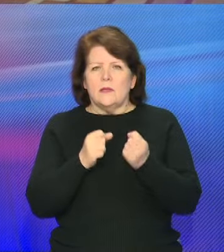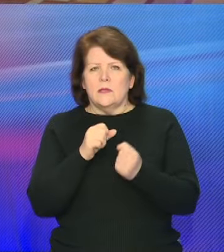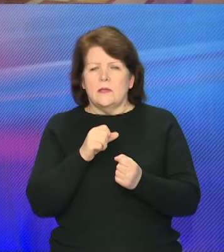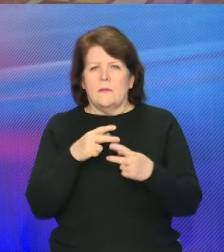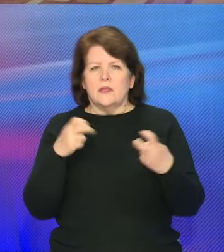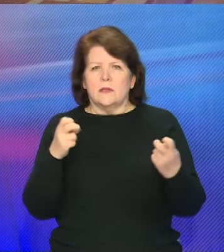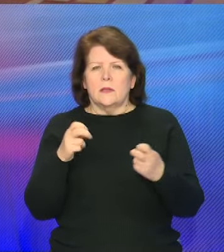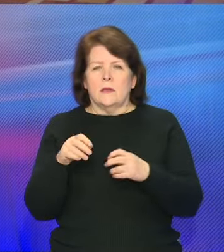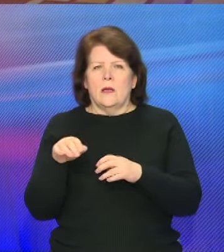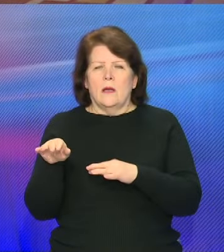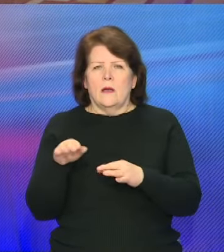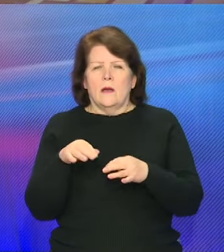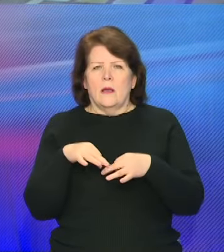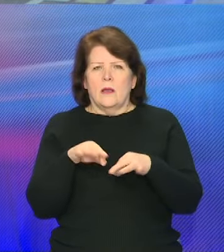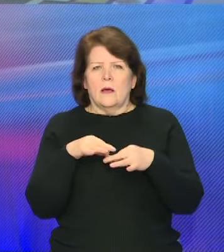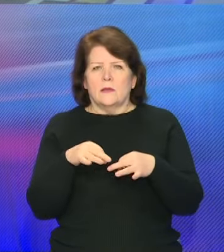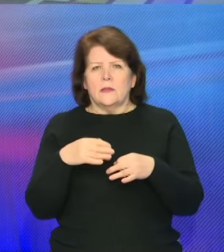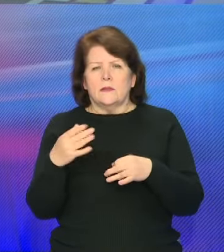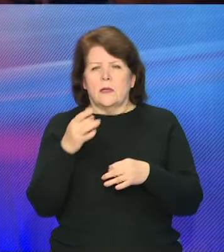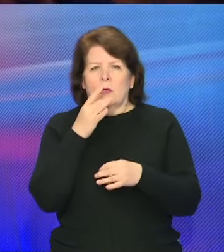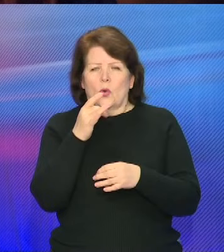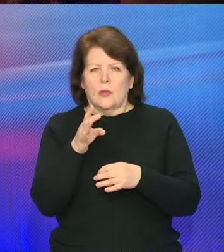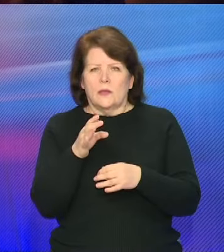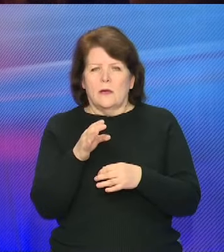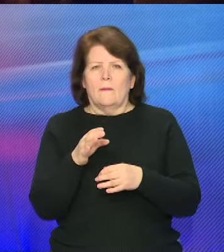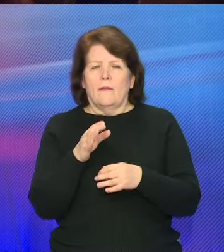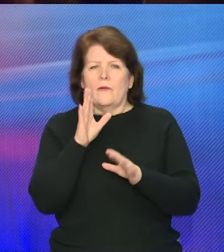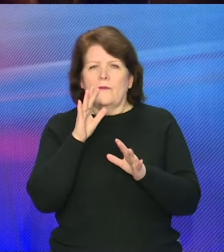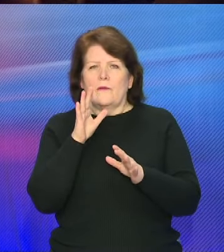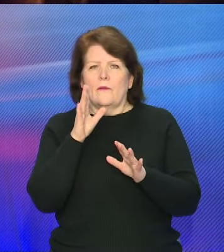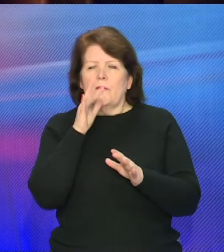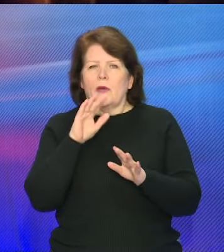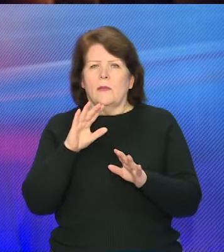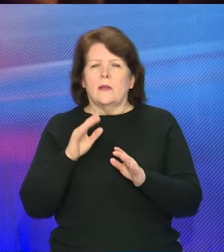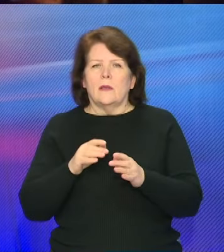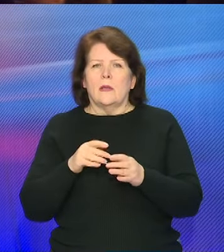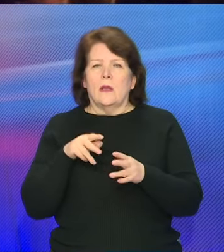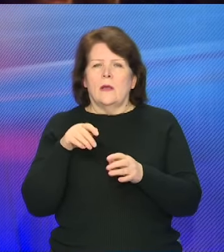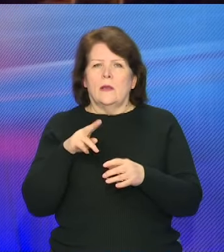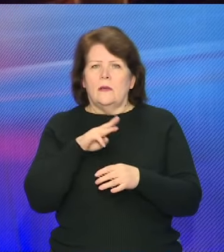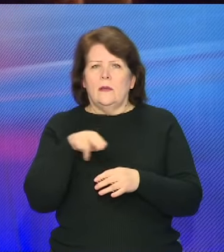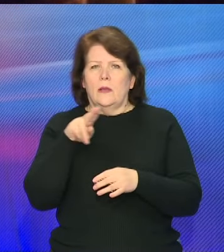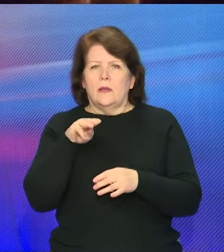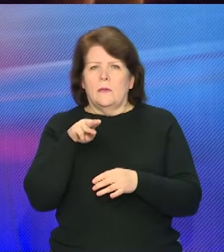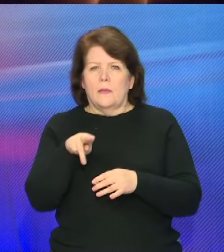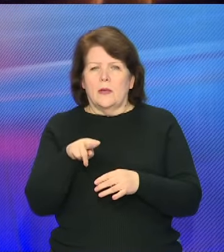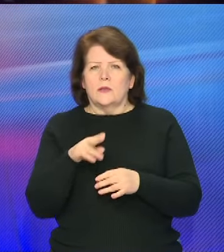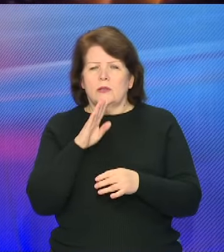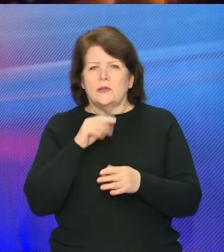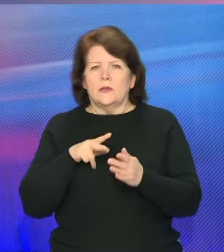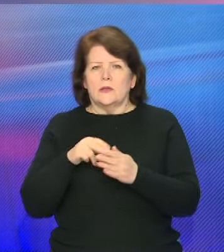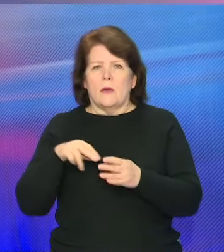рухался около вёски Абуховичи с боку Гродно. У момент наезду пешеход переходила дорогу слева направо по пешеходному